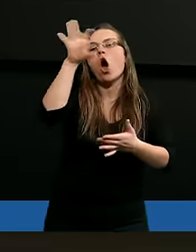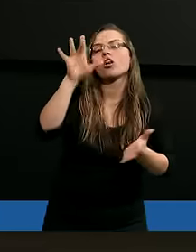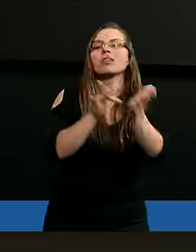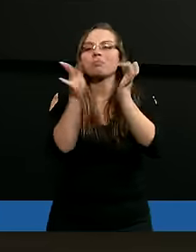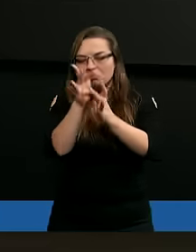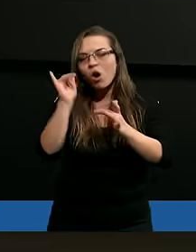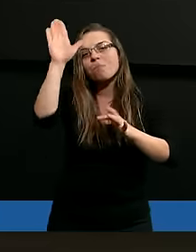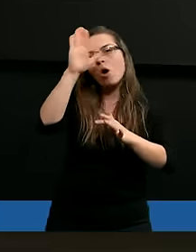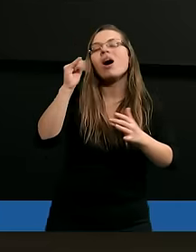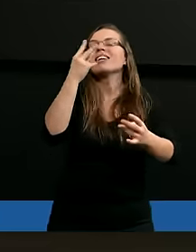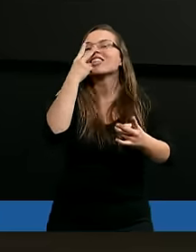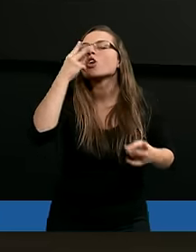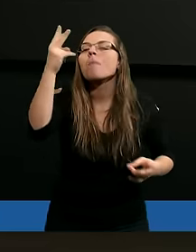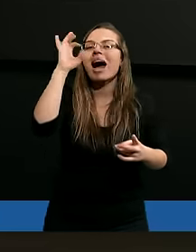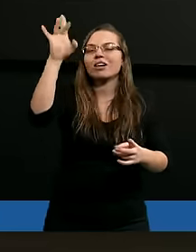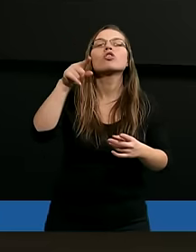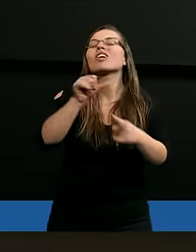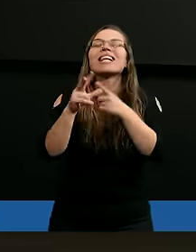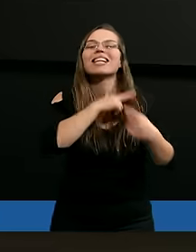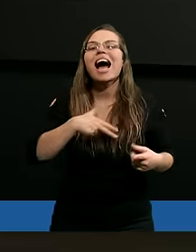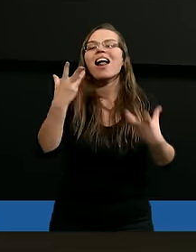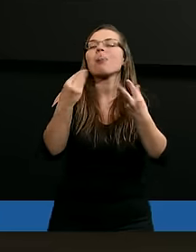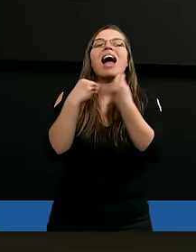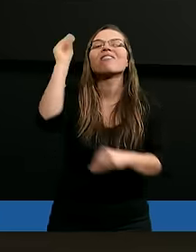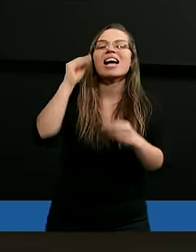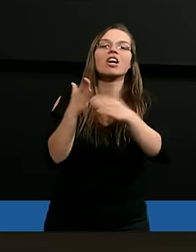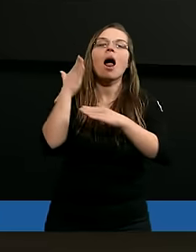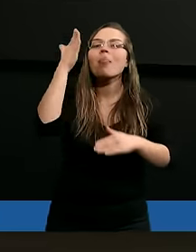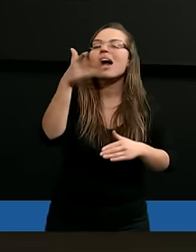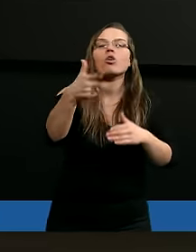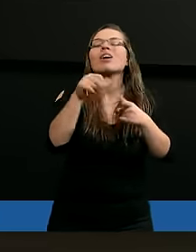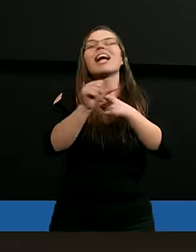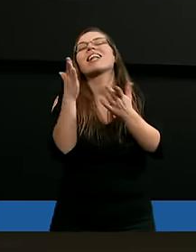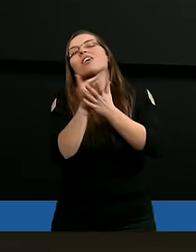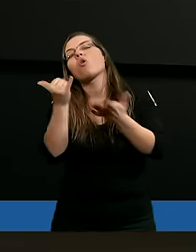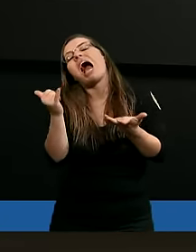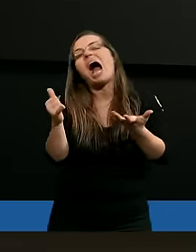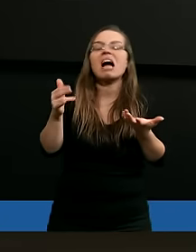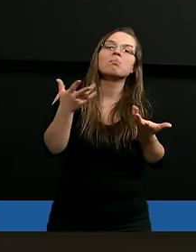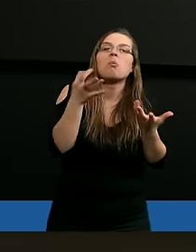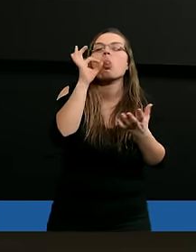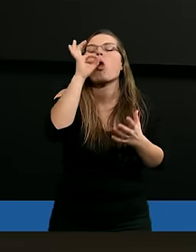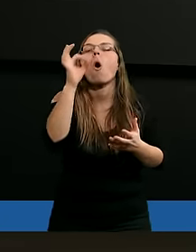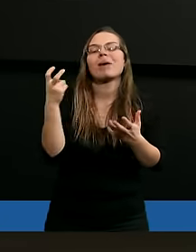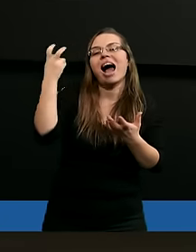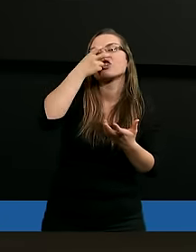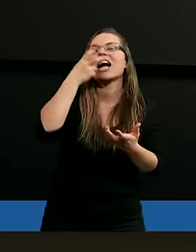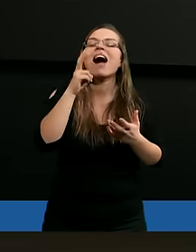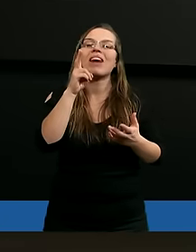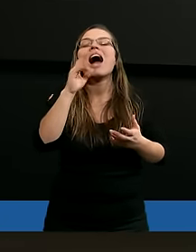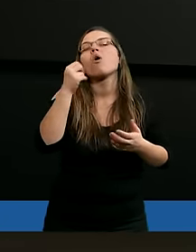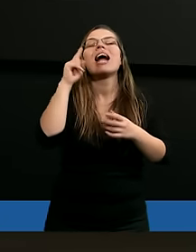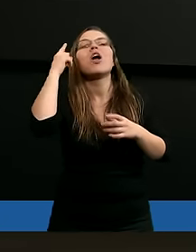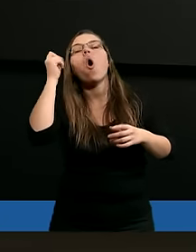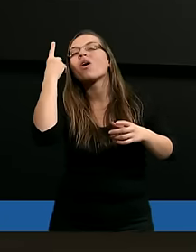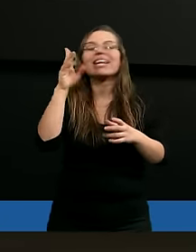Boga, zobaczę Go. I to jest nasza największa nadzieja. To nie jest tylko jakaś dobra, ciekawa koncepcja